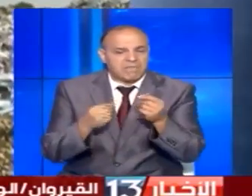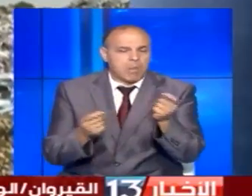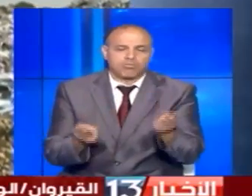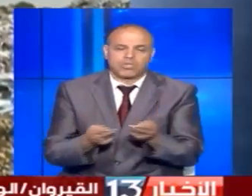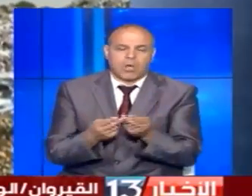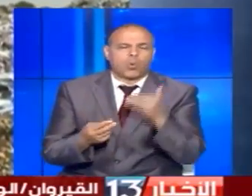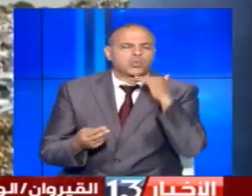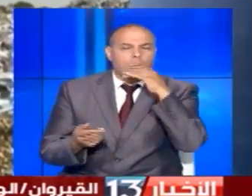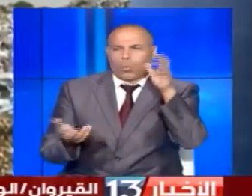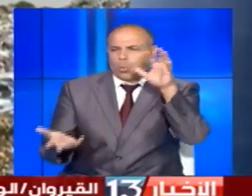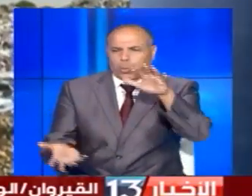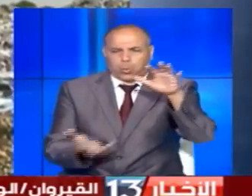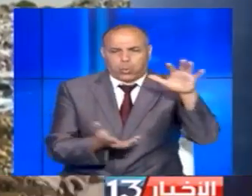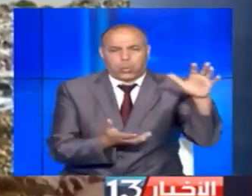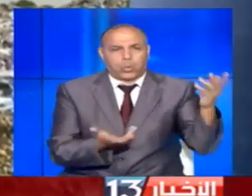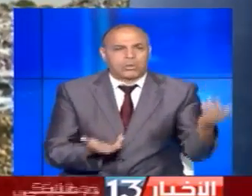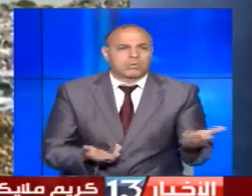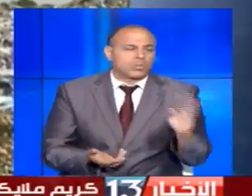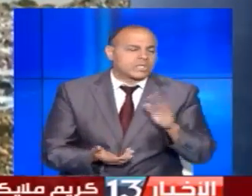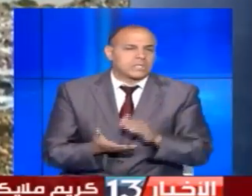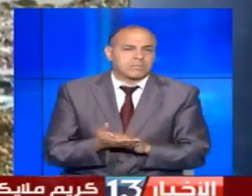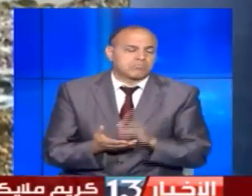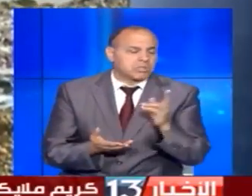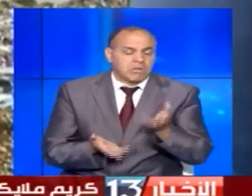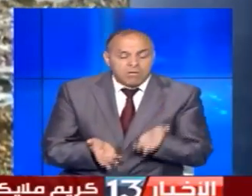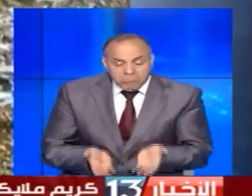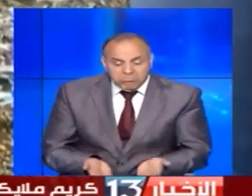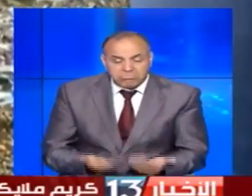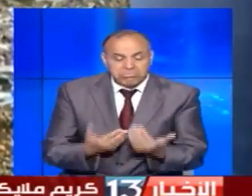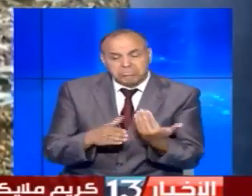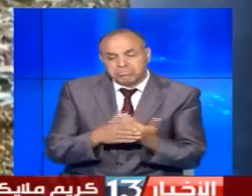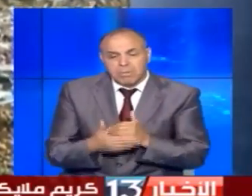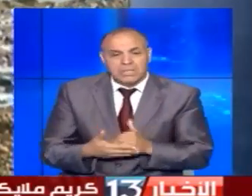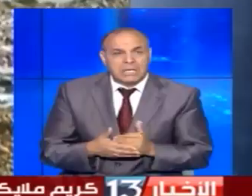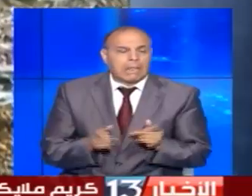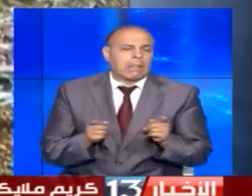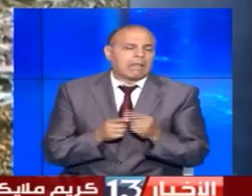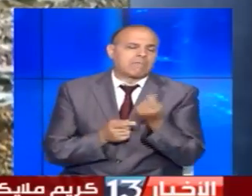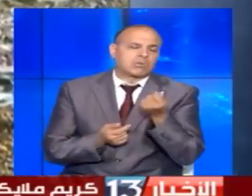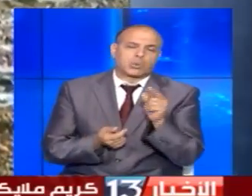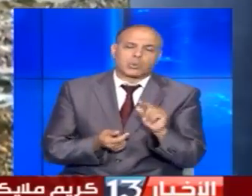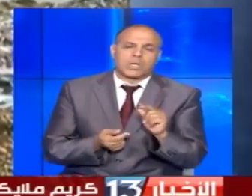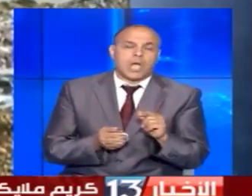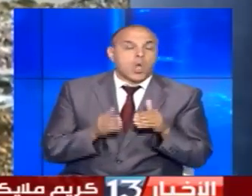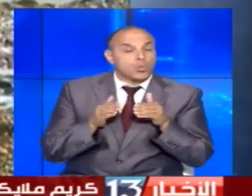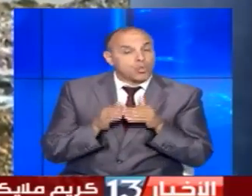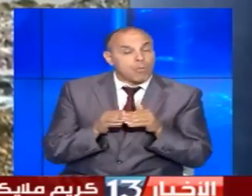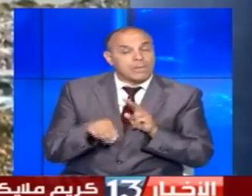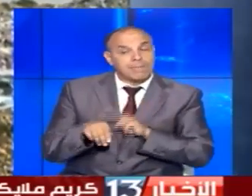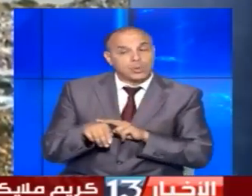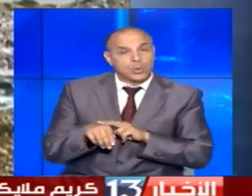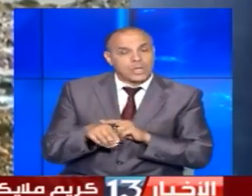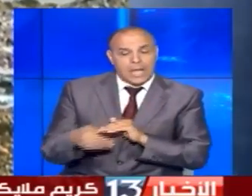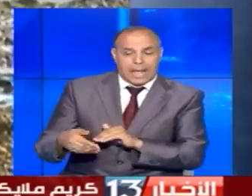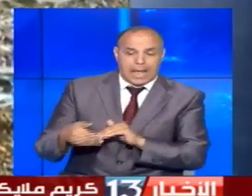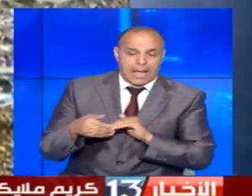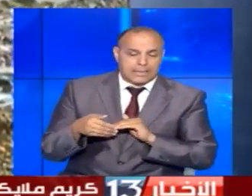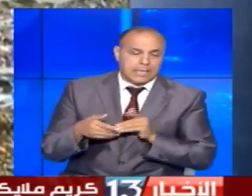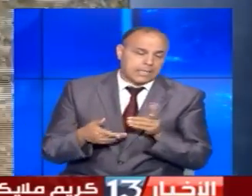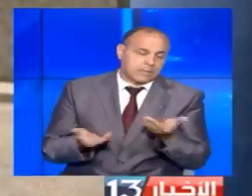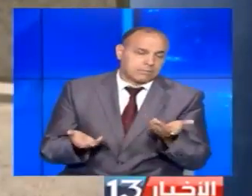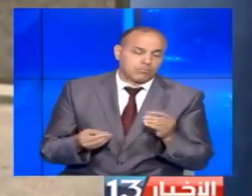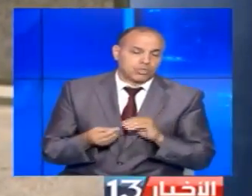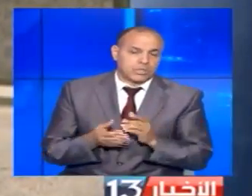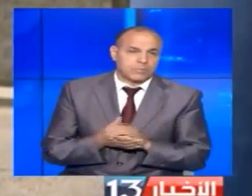الكبيرة برشا اللي هي اثنين تدخل من الوسلاتية، ما نجموش نحن ندخلوا فيه، إمكانياتنا ضعيفة، نحن نطالب السلطات بجي تدخل معنا في الوضعية ذي